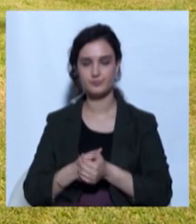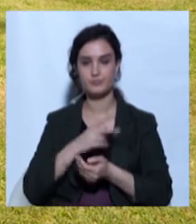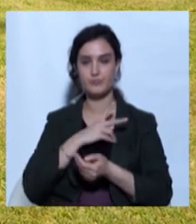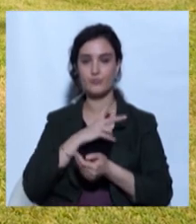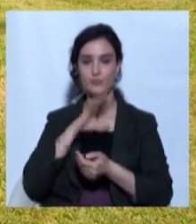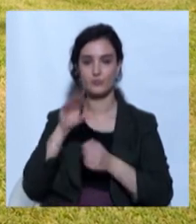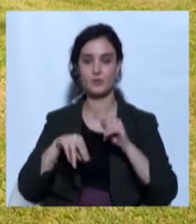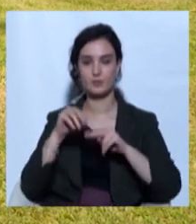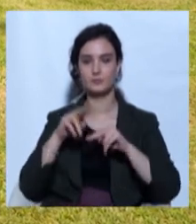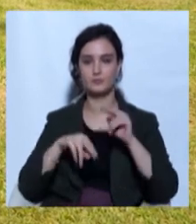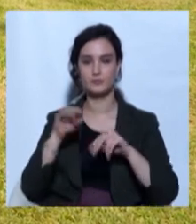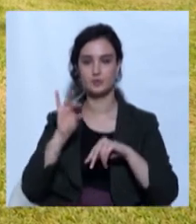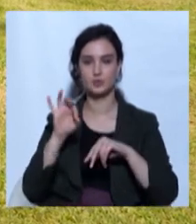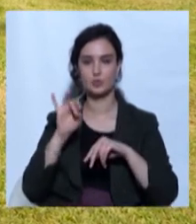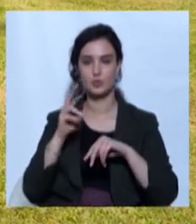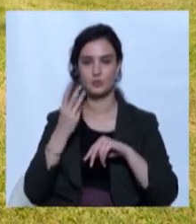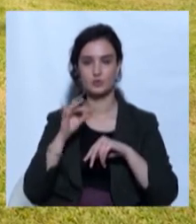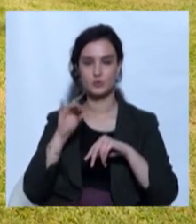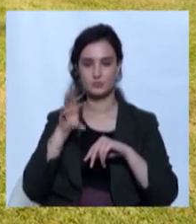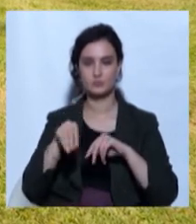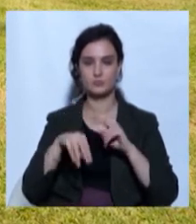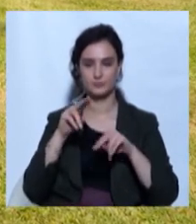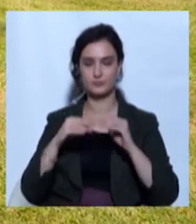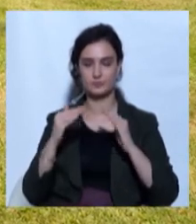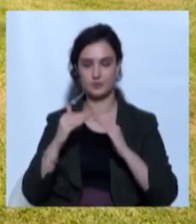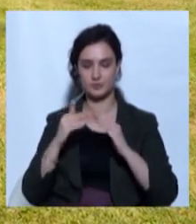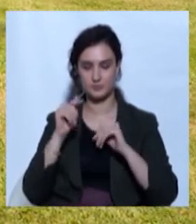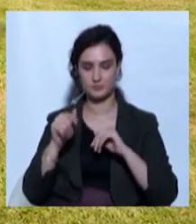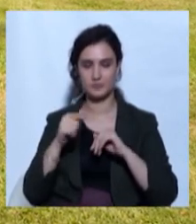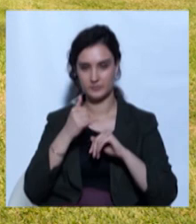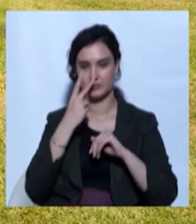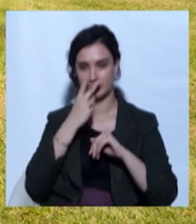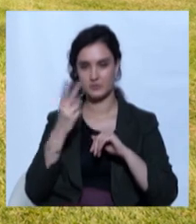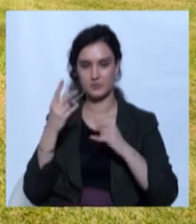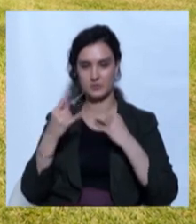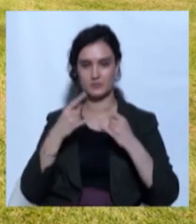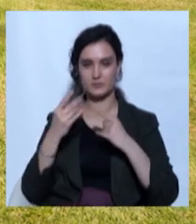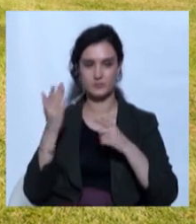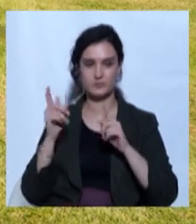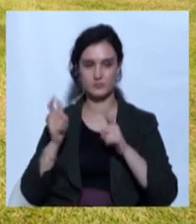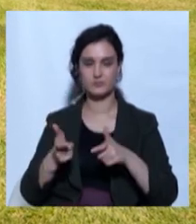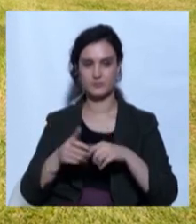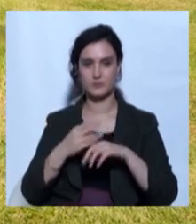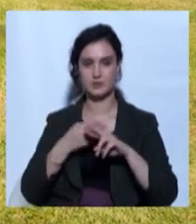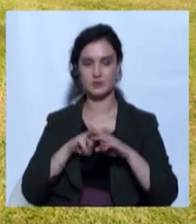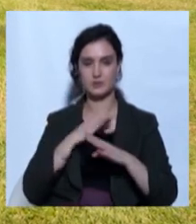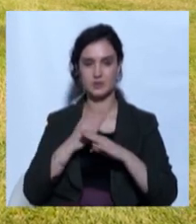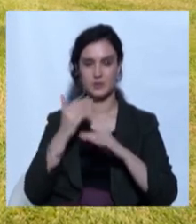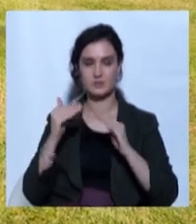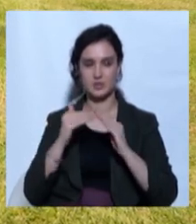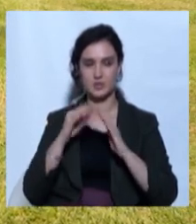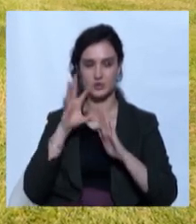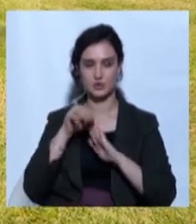ინგლისში აშენებული, იორკშირში აშენებული სახლი, რომელსაც თქვენ ახლა ეკრანზე ხედავთ. ეს არის ამ